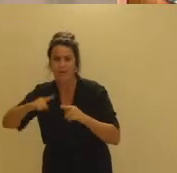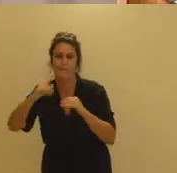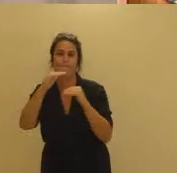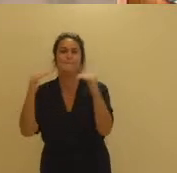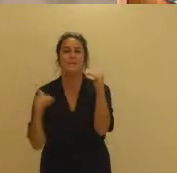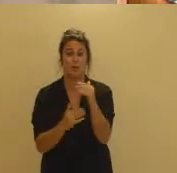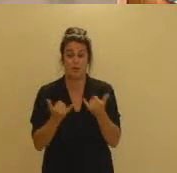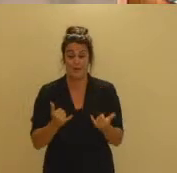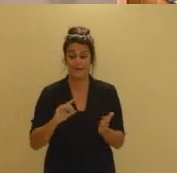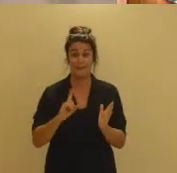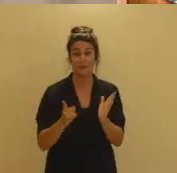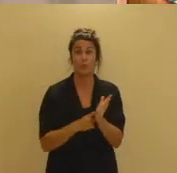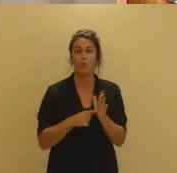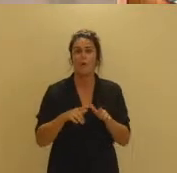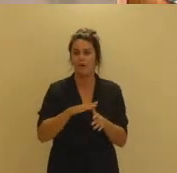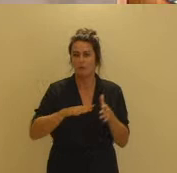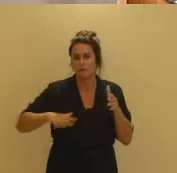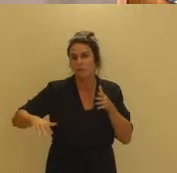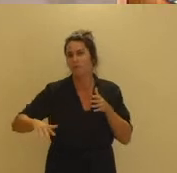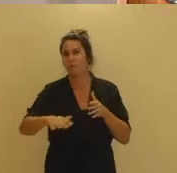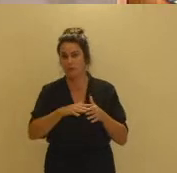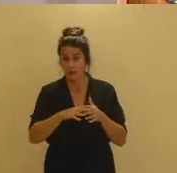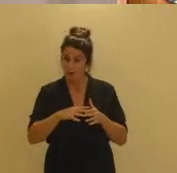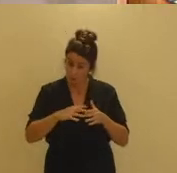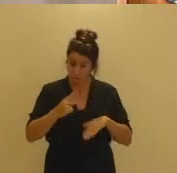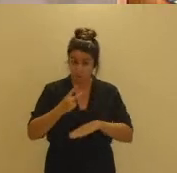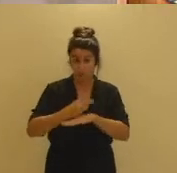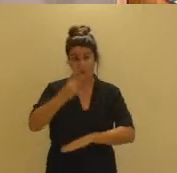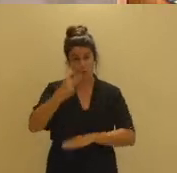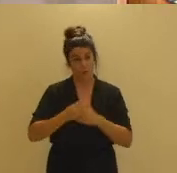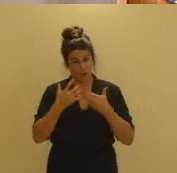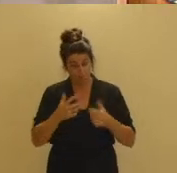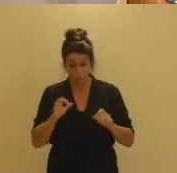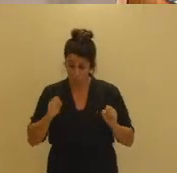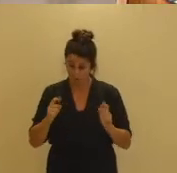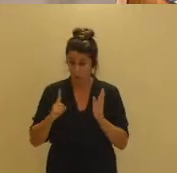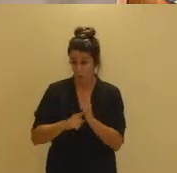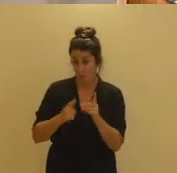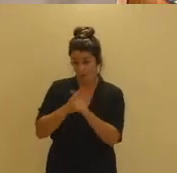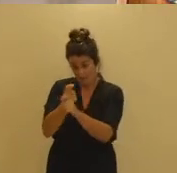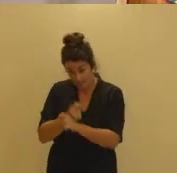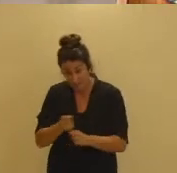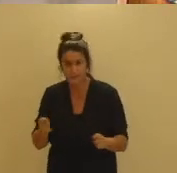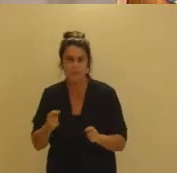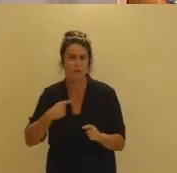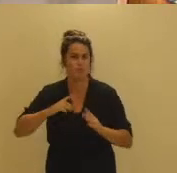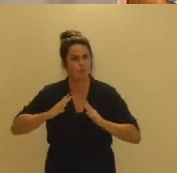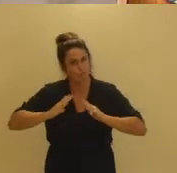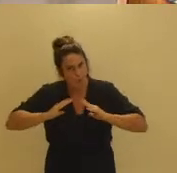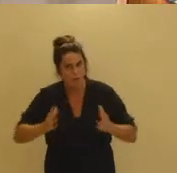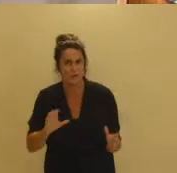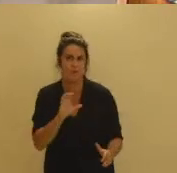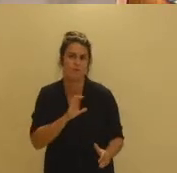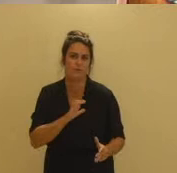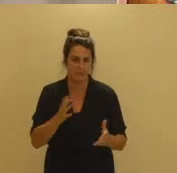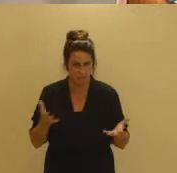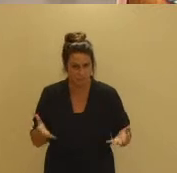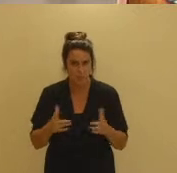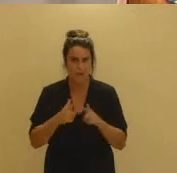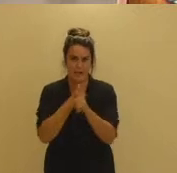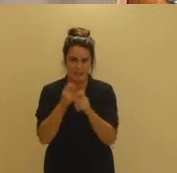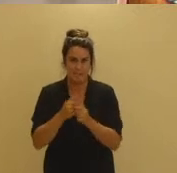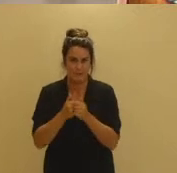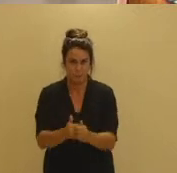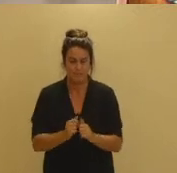territoire. La ville d'Andaye souhaite que ces droits soient respectés et s'engage à contribuer à ce qu'il en soit ainsi. Il